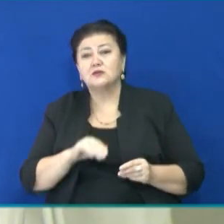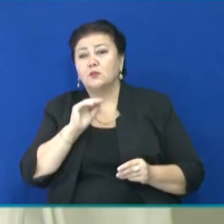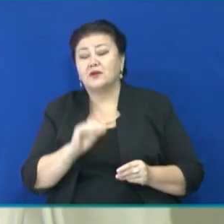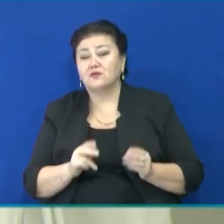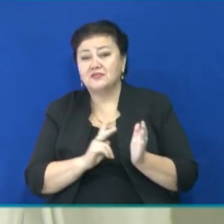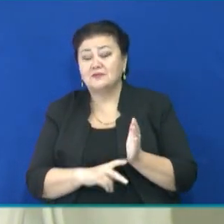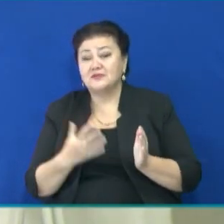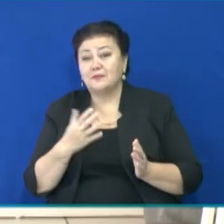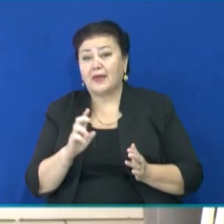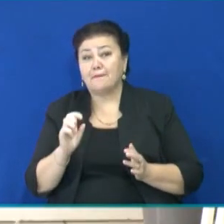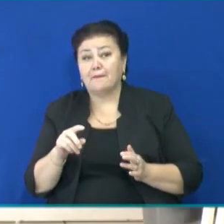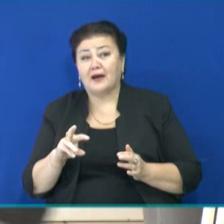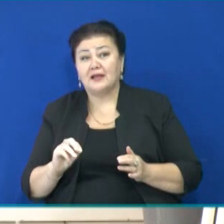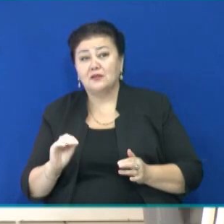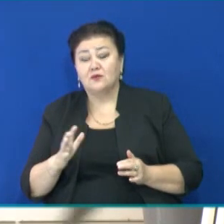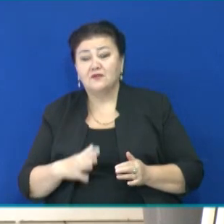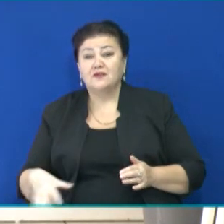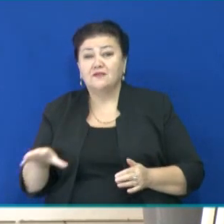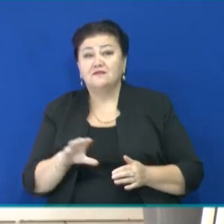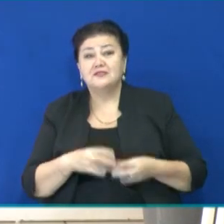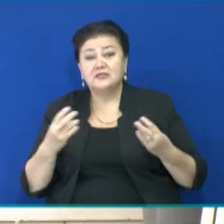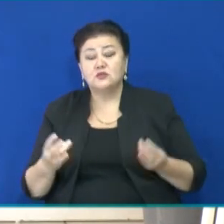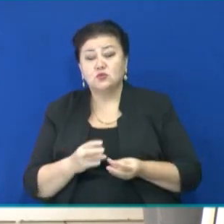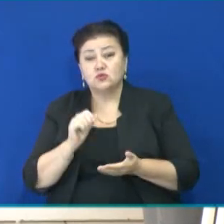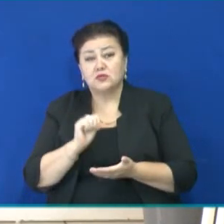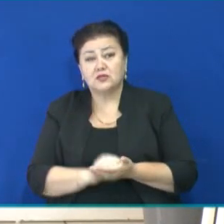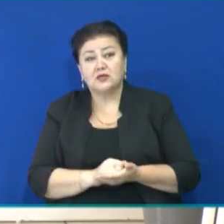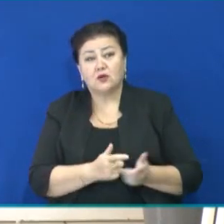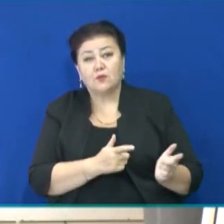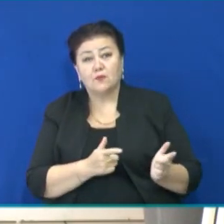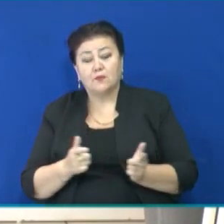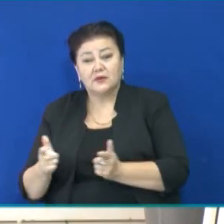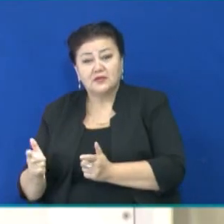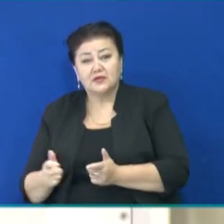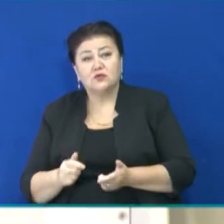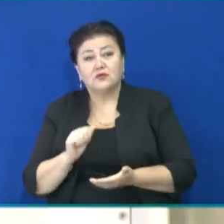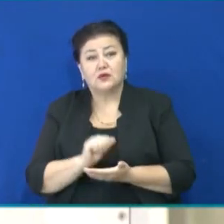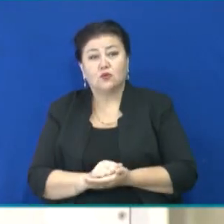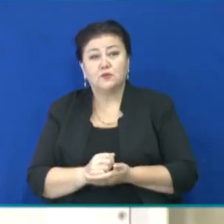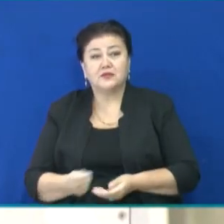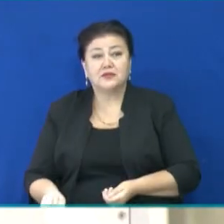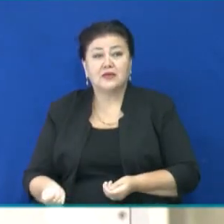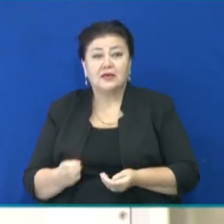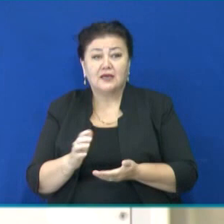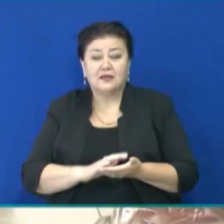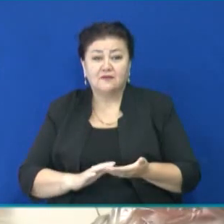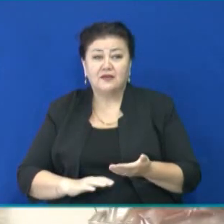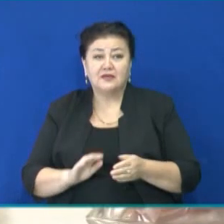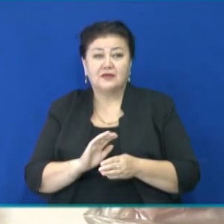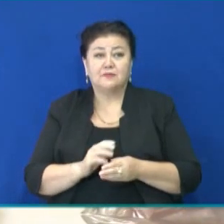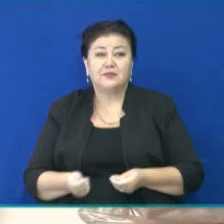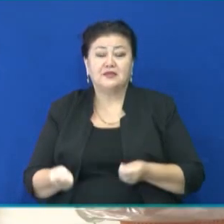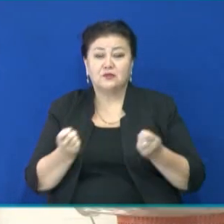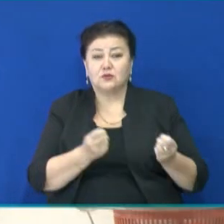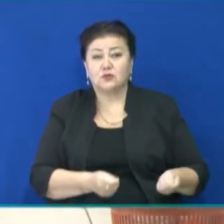шарт. Талапкерлер барлық қажетті құжатты өздері таңдаған жоғары оқу орындарына барып тапсырады. Құжат қабылдау 18 тамыз күні